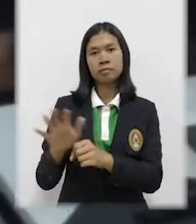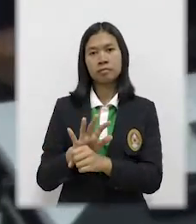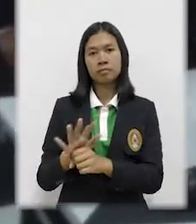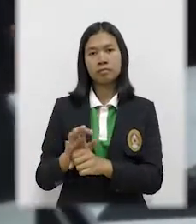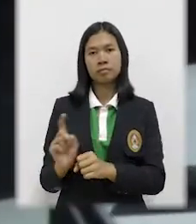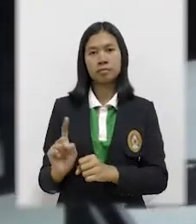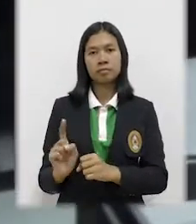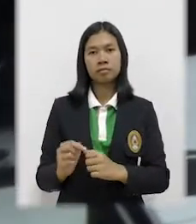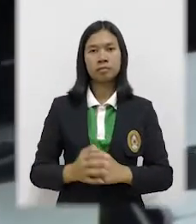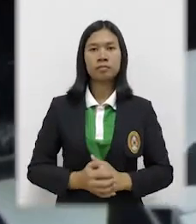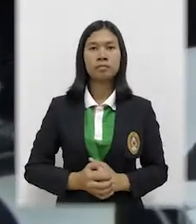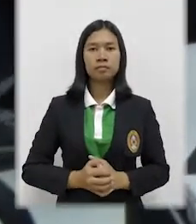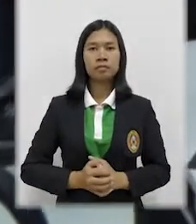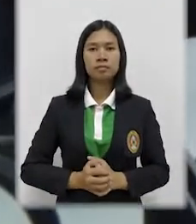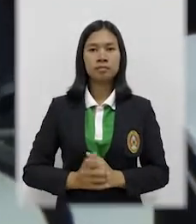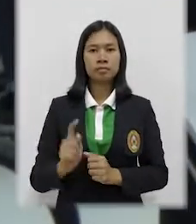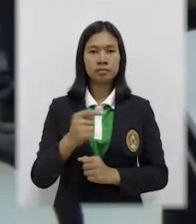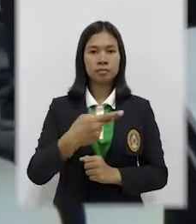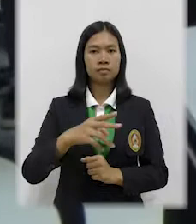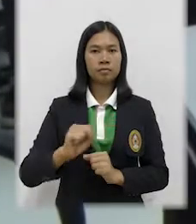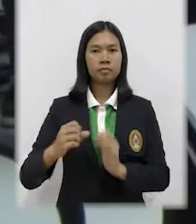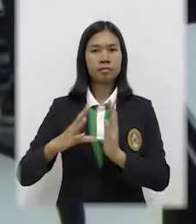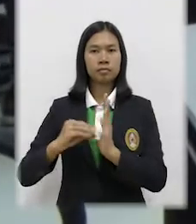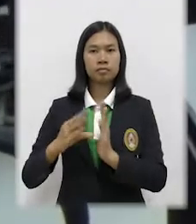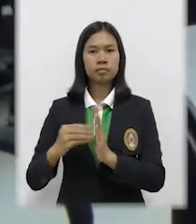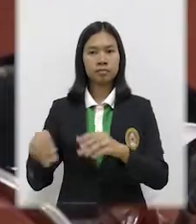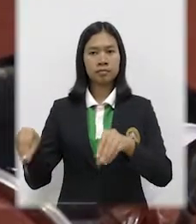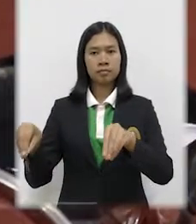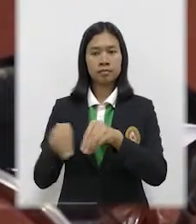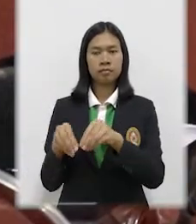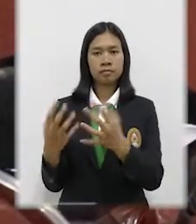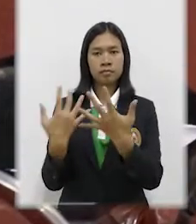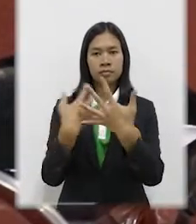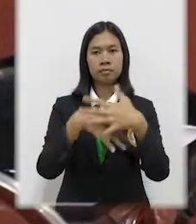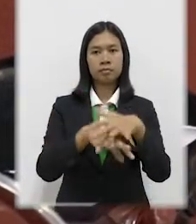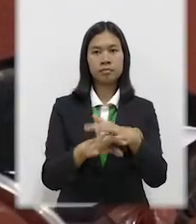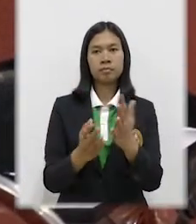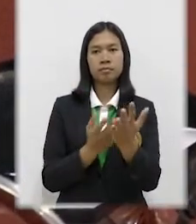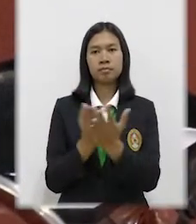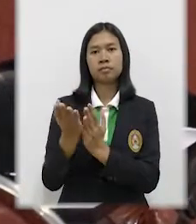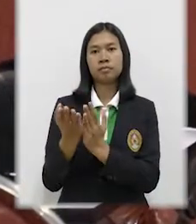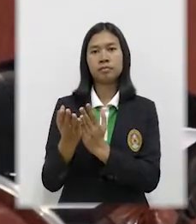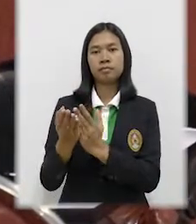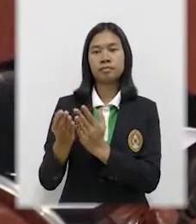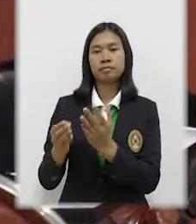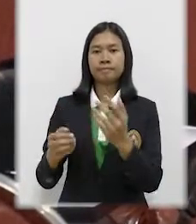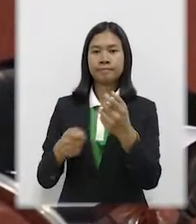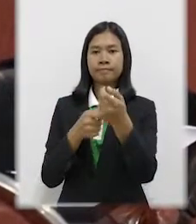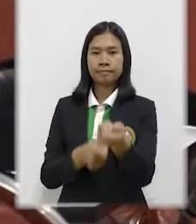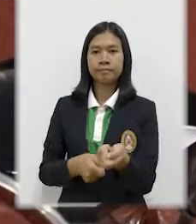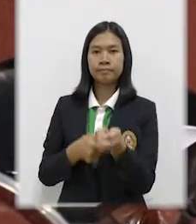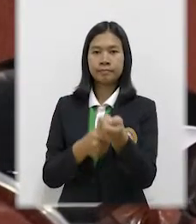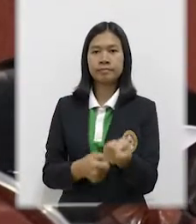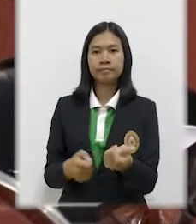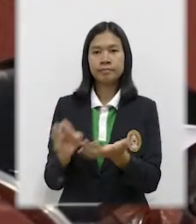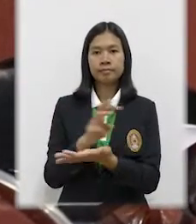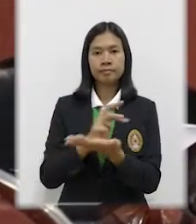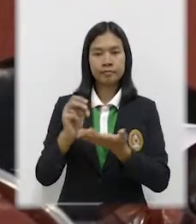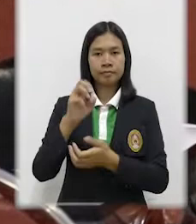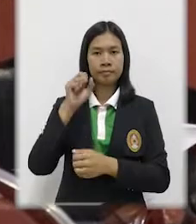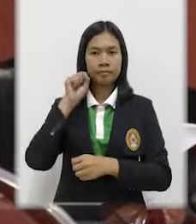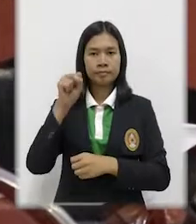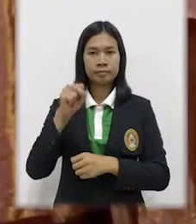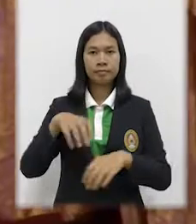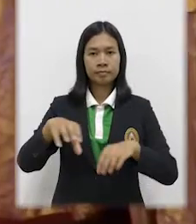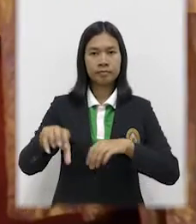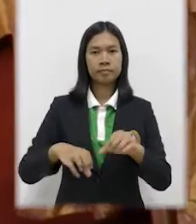างถูกต้องเหมาะสมและพร้อมกันนี้หลักสูตรอบรมระยะสั้นยังได้ร่วมกับคณะเทคโนโลยีการเกษตรมหาวิทยาลั